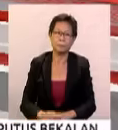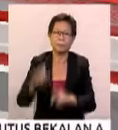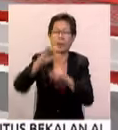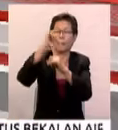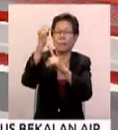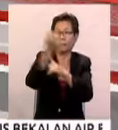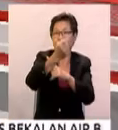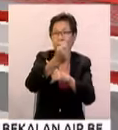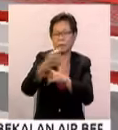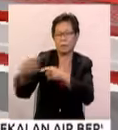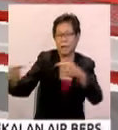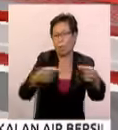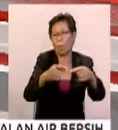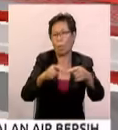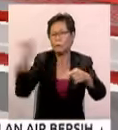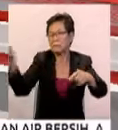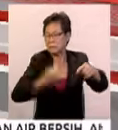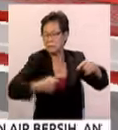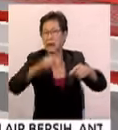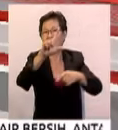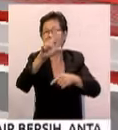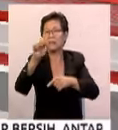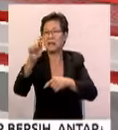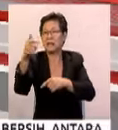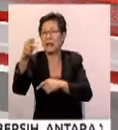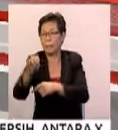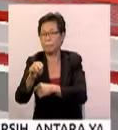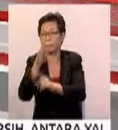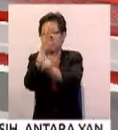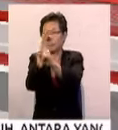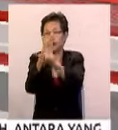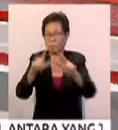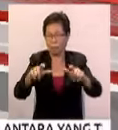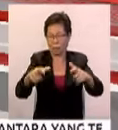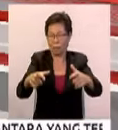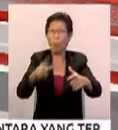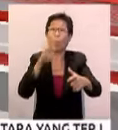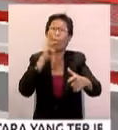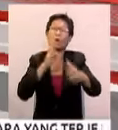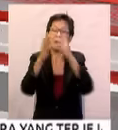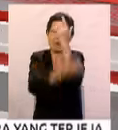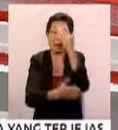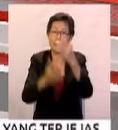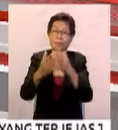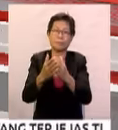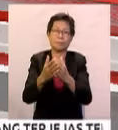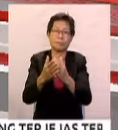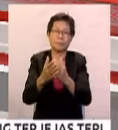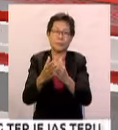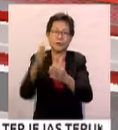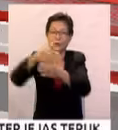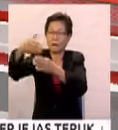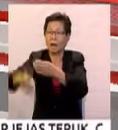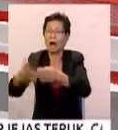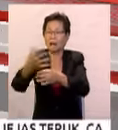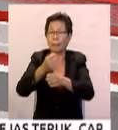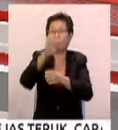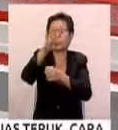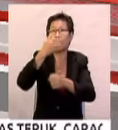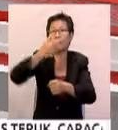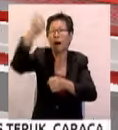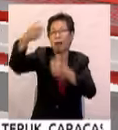Persatuan Lawan Tenis Malaysia LTAM menyasarkan skuad wanita negara menyamatkan saingan kedudukan keempat terbaik